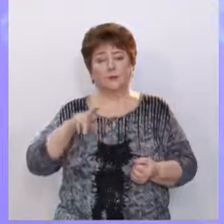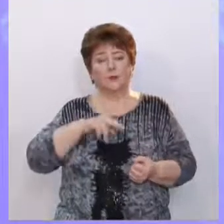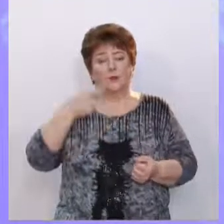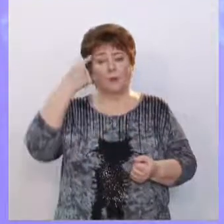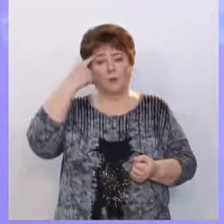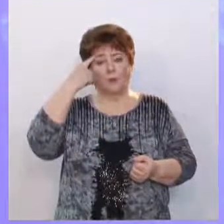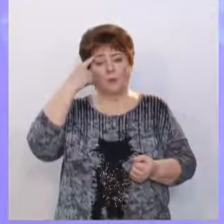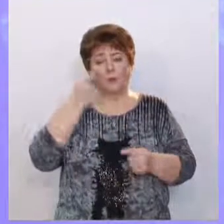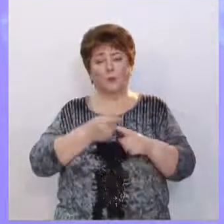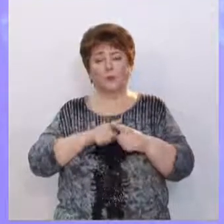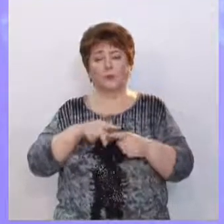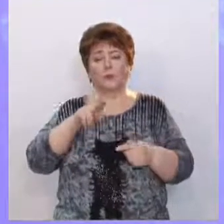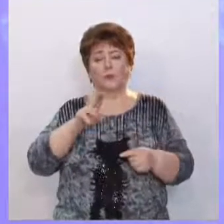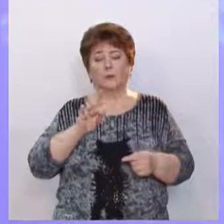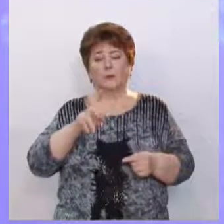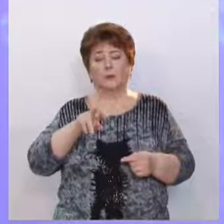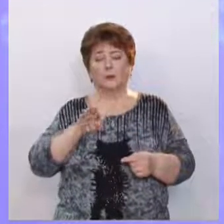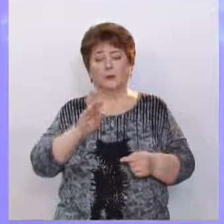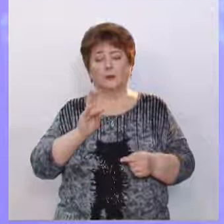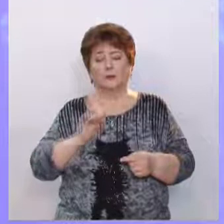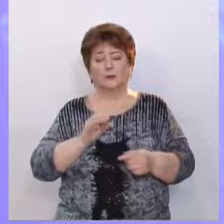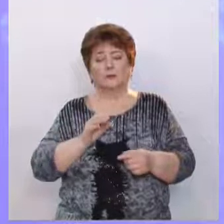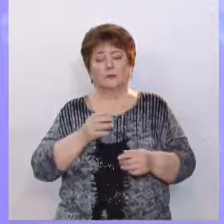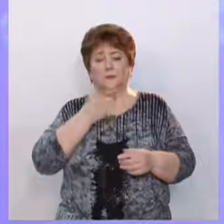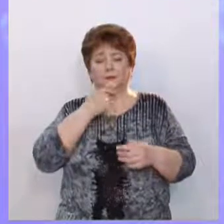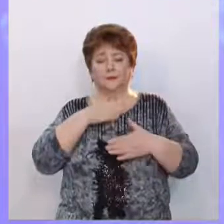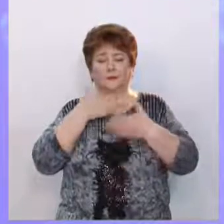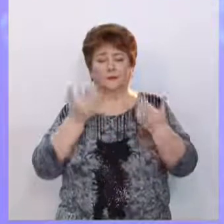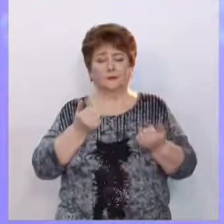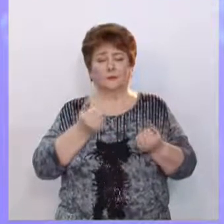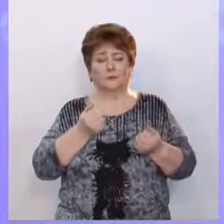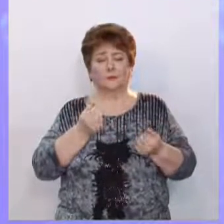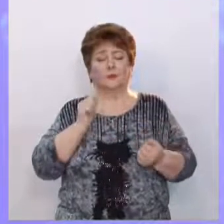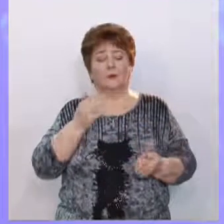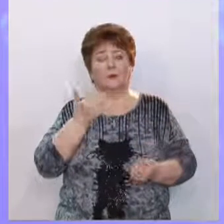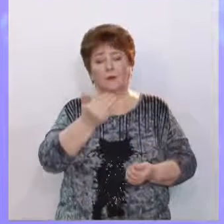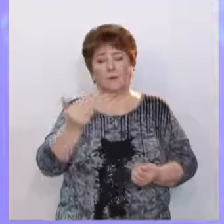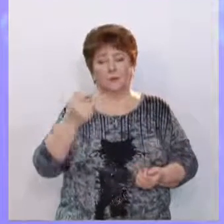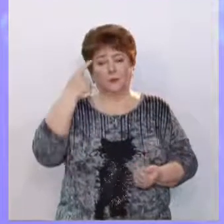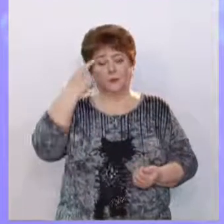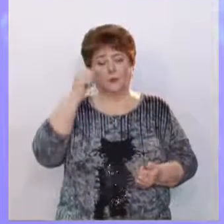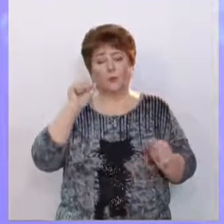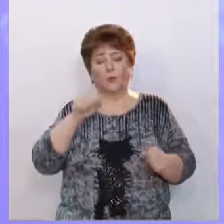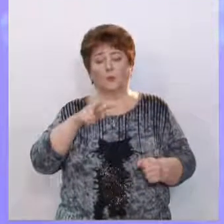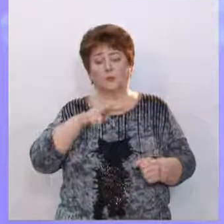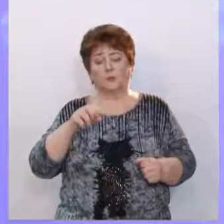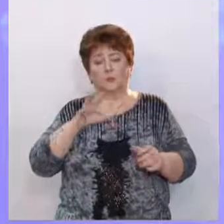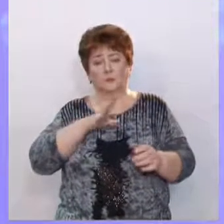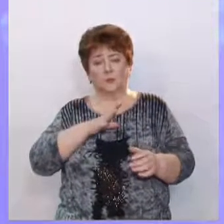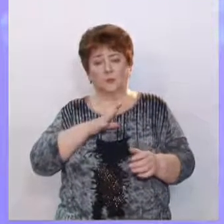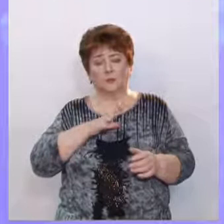думаю, это прилагательное не такое уж красивое. Как вы думаете, можно ли